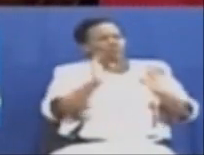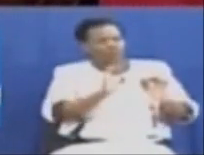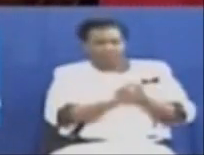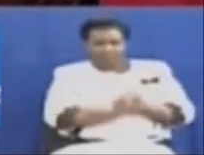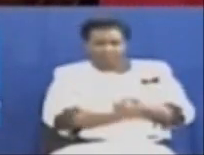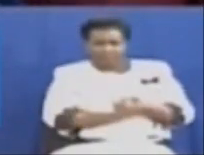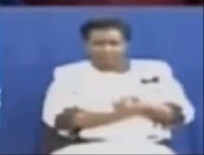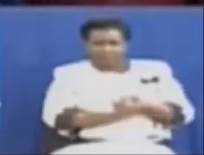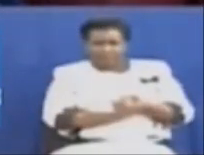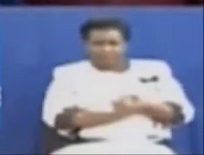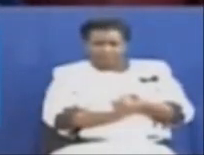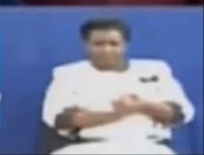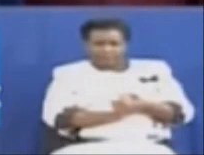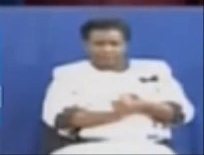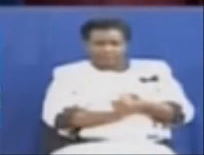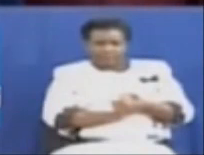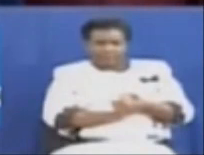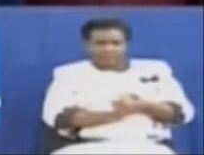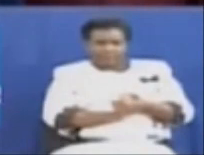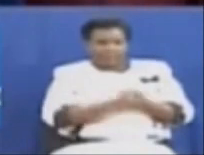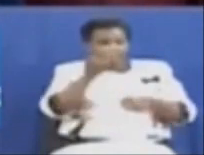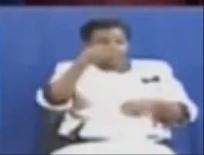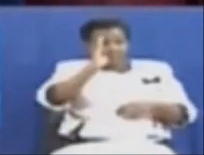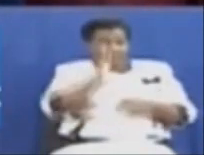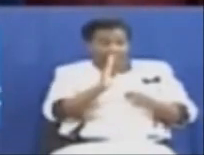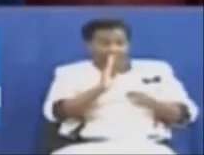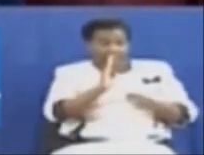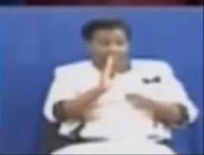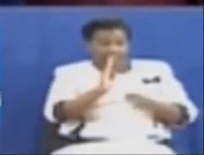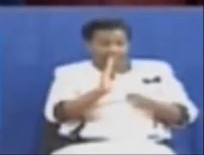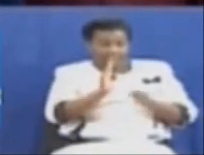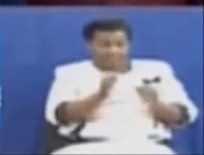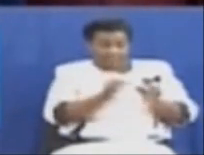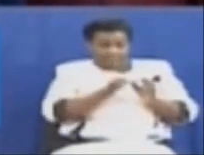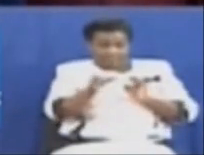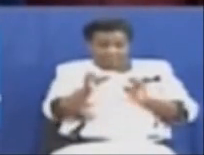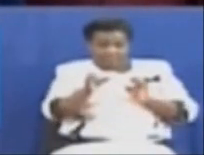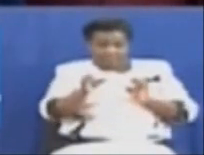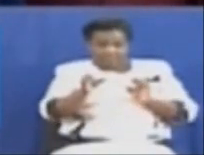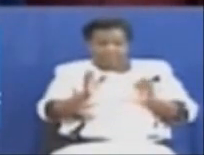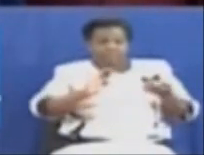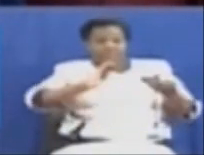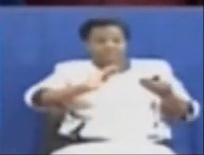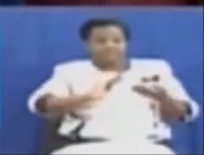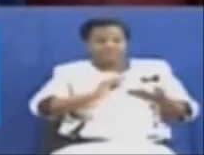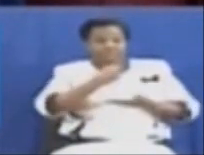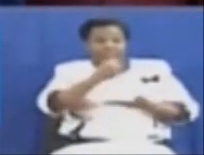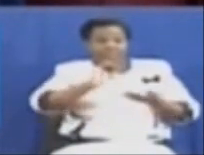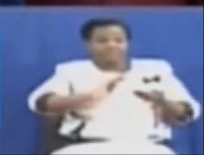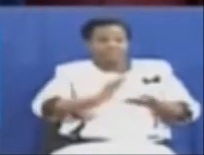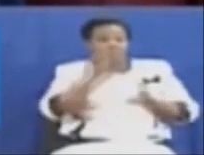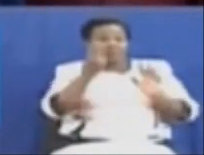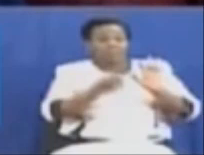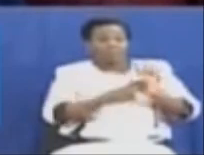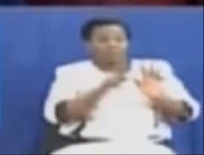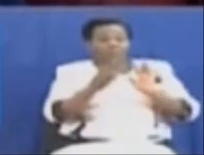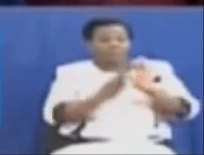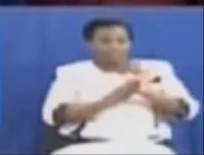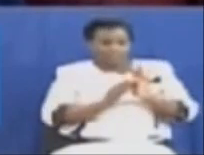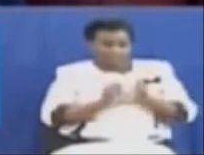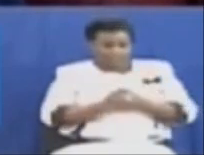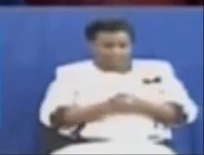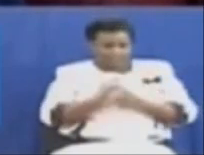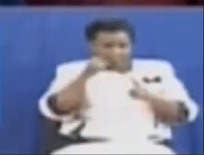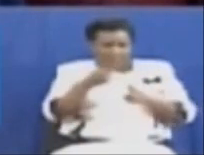hiyo. Kwa sasa serikali inaendelea kutafuta fedha kwa ajili ya ujenzi wa barabara hiyo unaotarajiwa kuanza pindi usanifu wa barabara